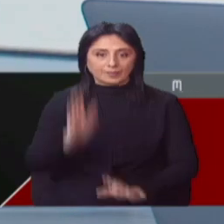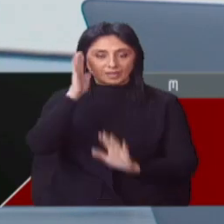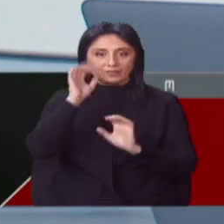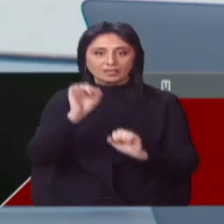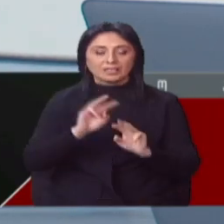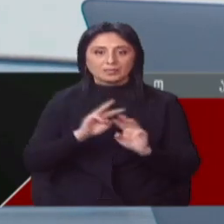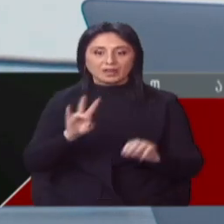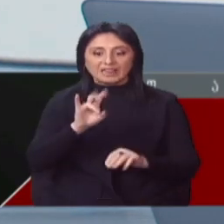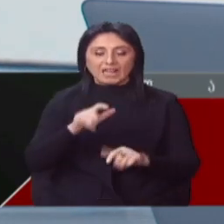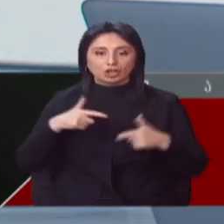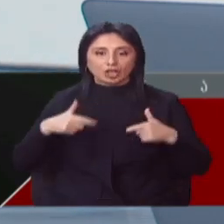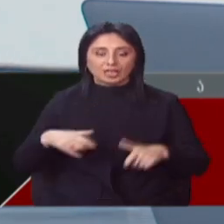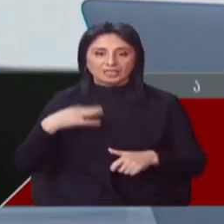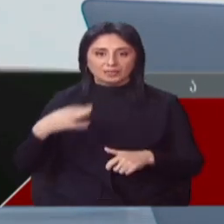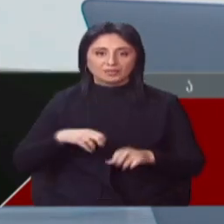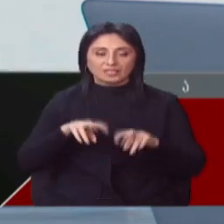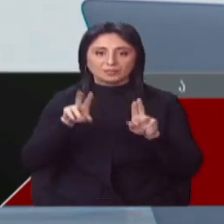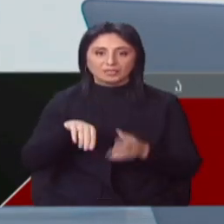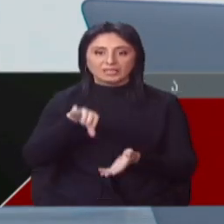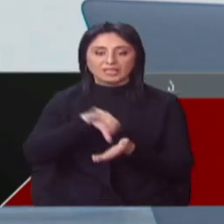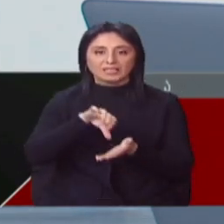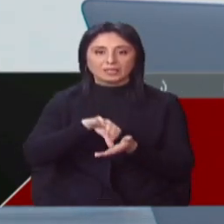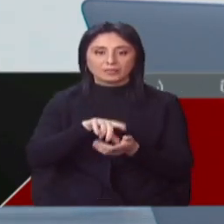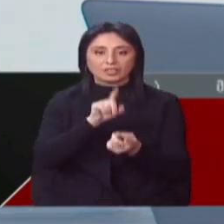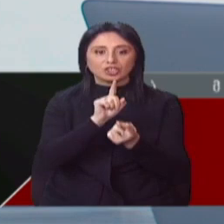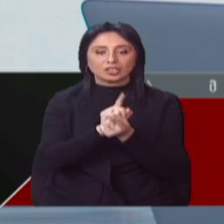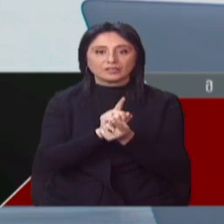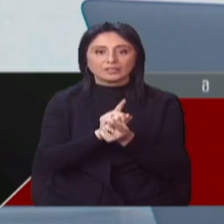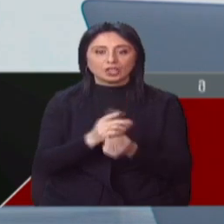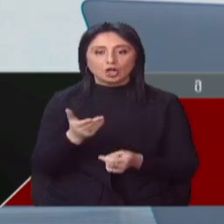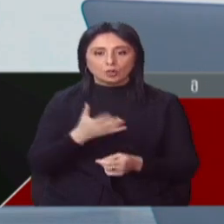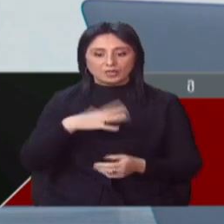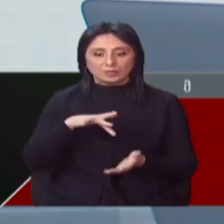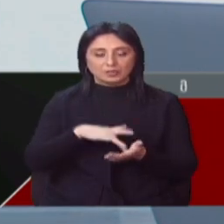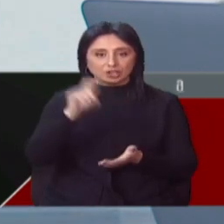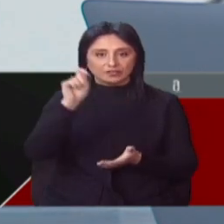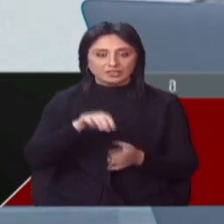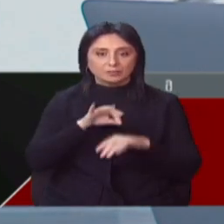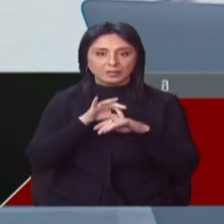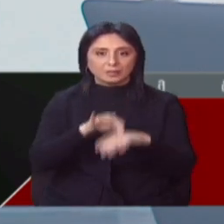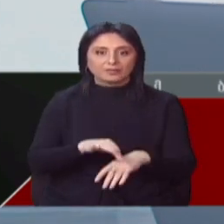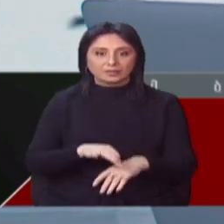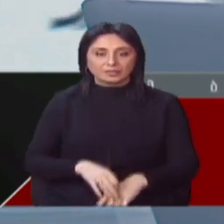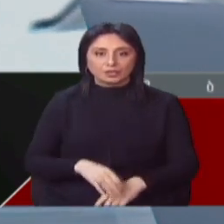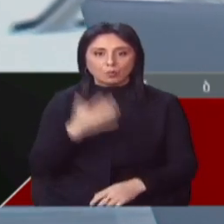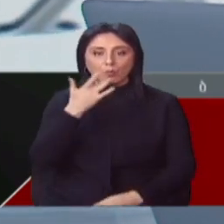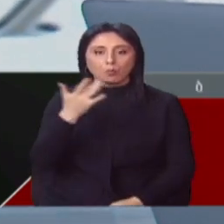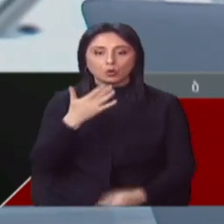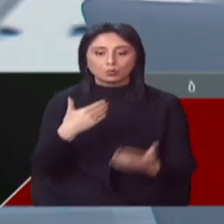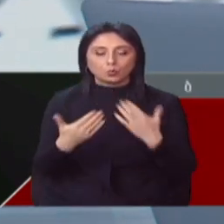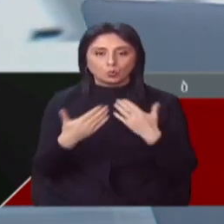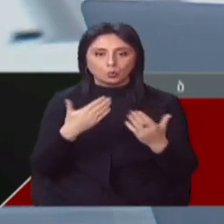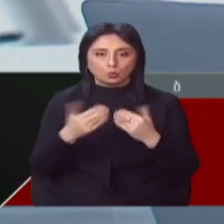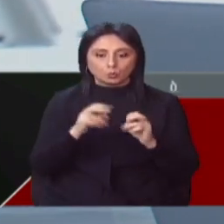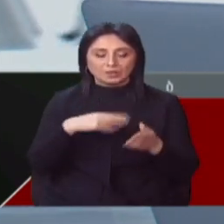თავდაცვის მინისტრი ნატოს გენერალური მდივნის სპეციალურ წარმომადგენელს შეხვდა, რომელიც თბილისში ვიზიტს მართავს პოლიტიკური